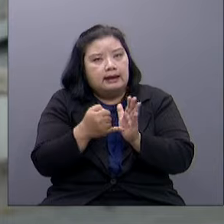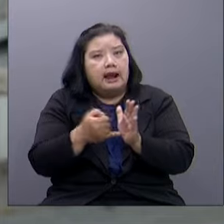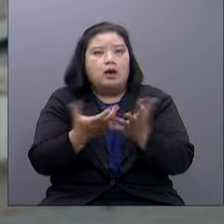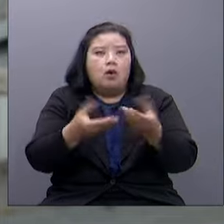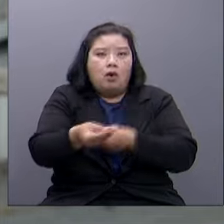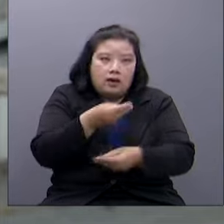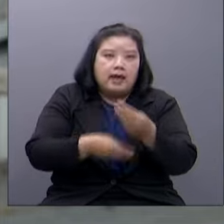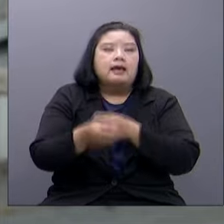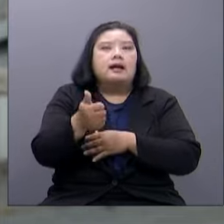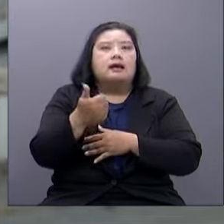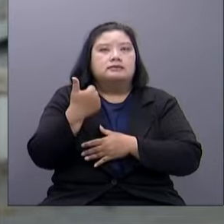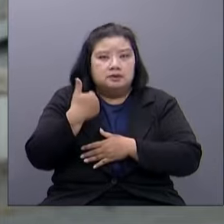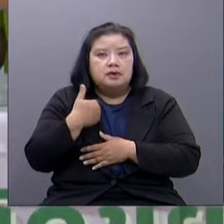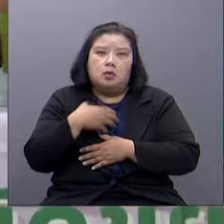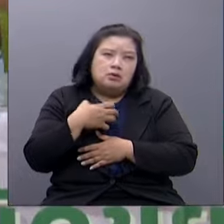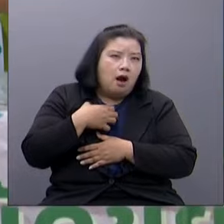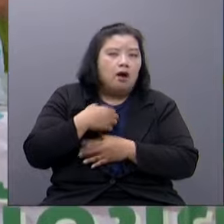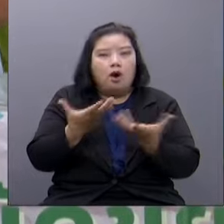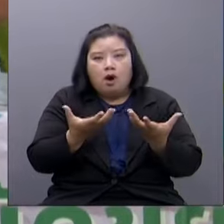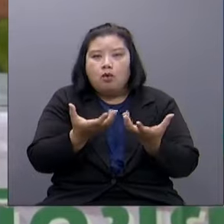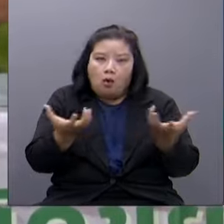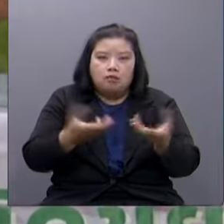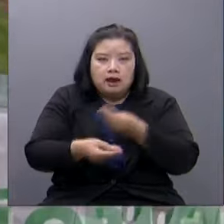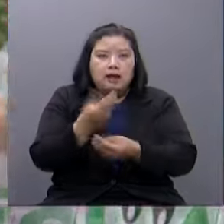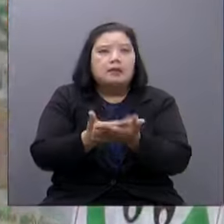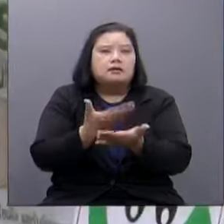ได้มาเยอะๆเลยค่ะ